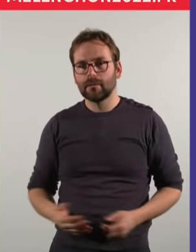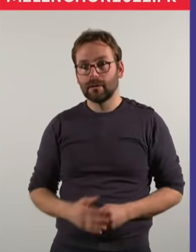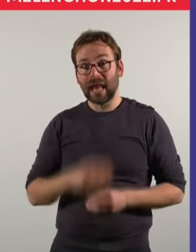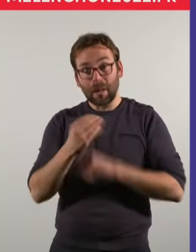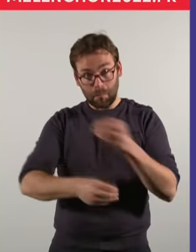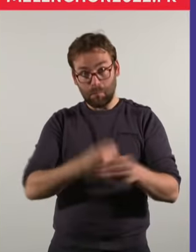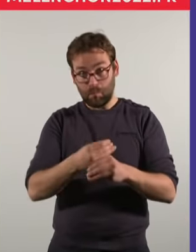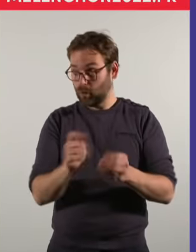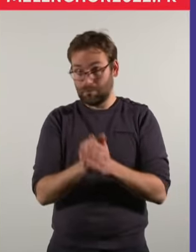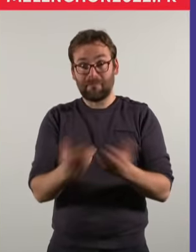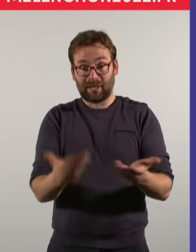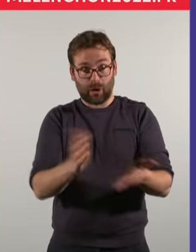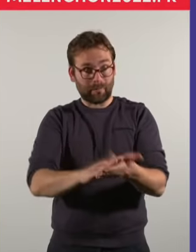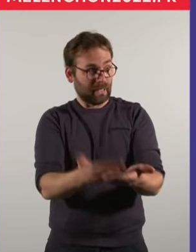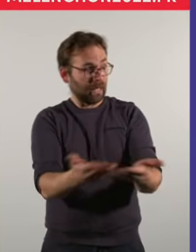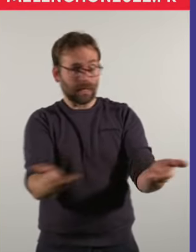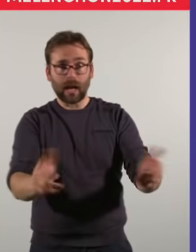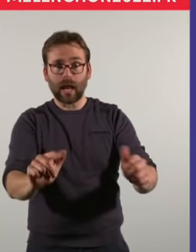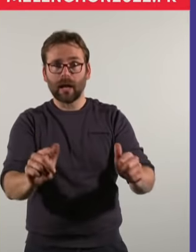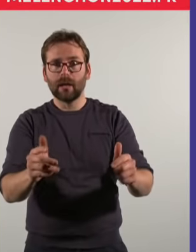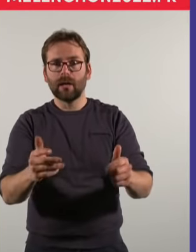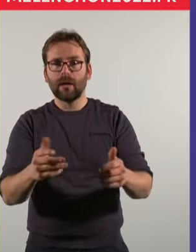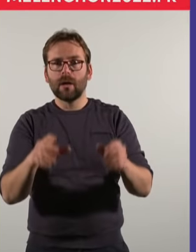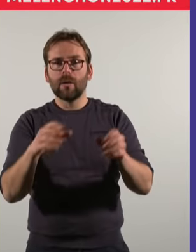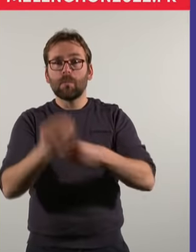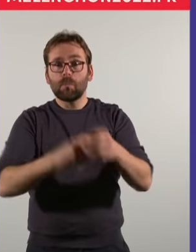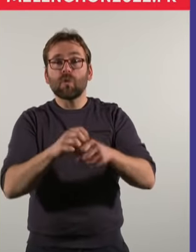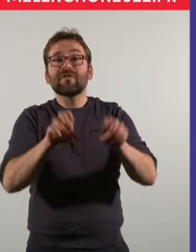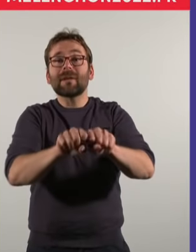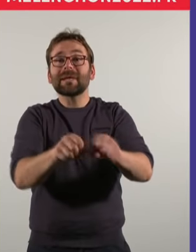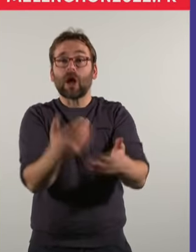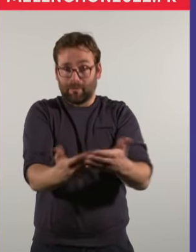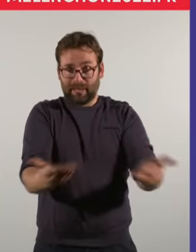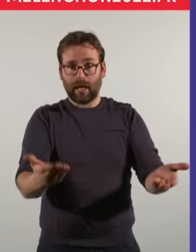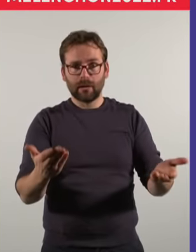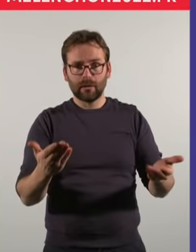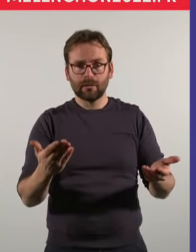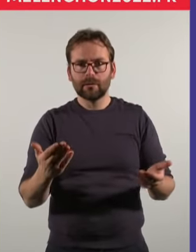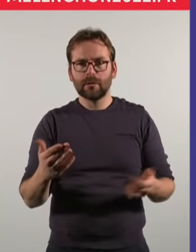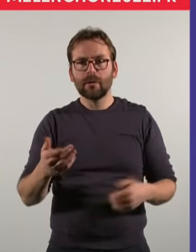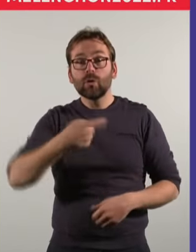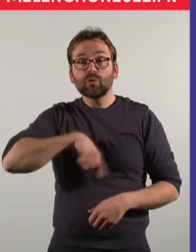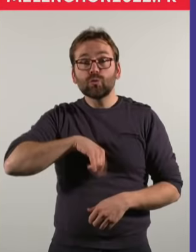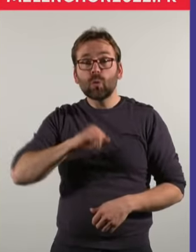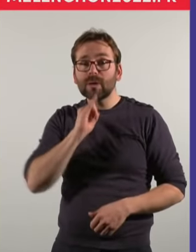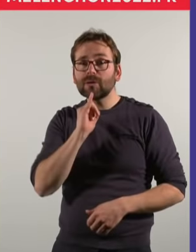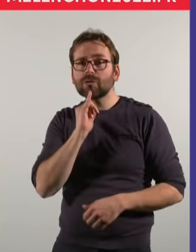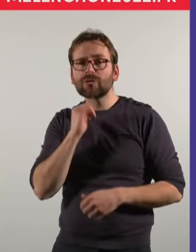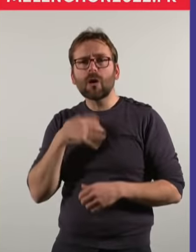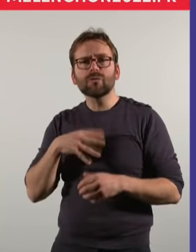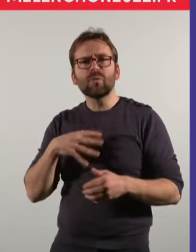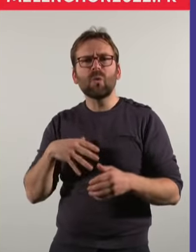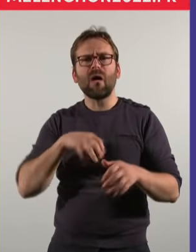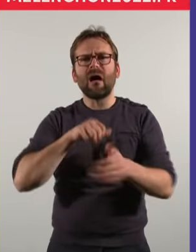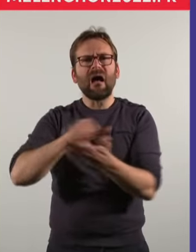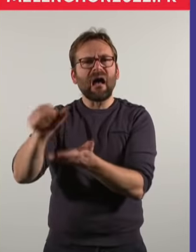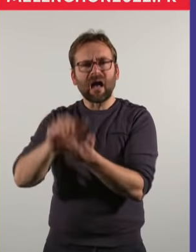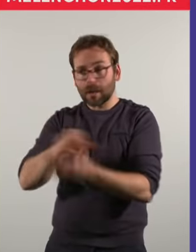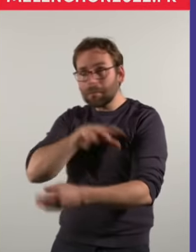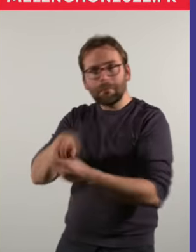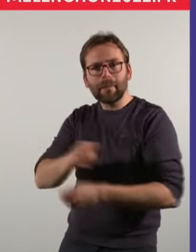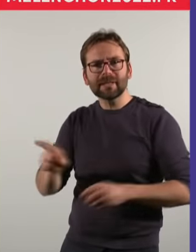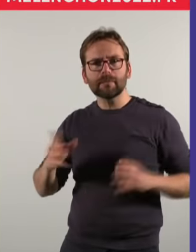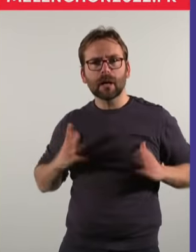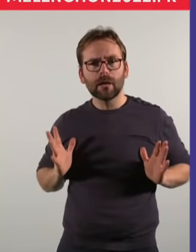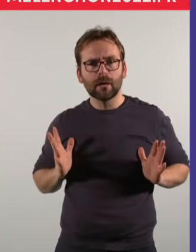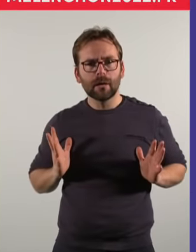vous ont laissé. Voilà le monde qu'ils nous ont fabriqué. Nous sommes innocents. Nous n'avons rien à voir avec ce saccage. Pourquoi